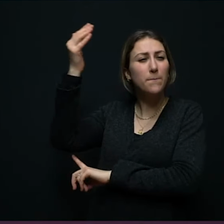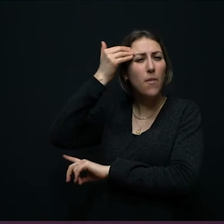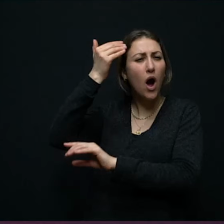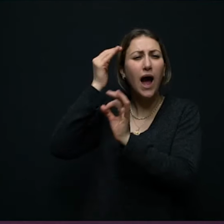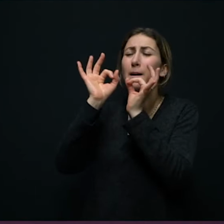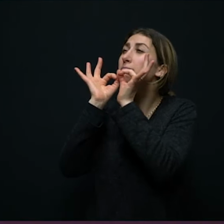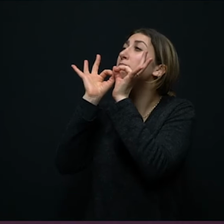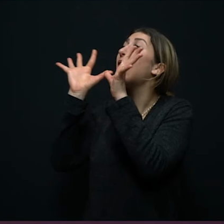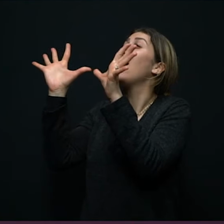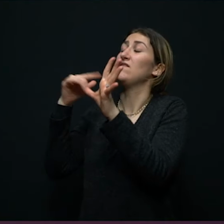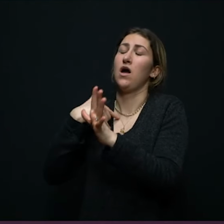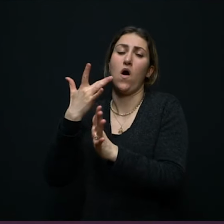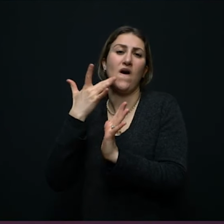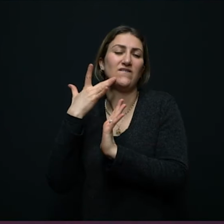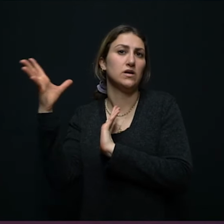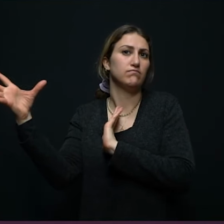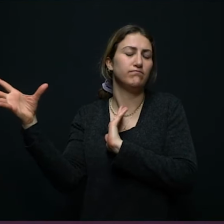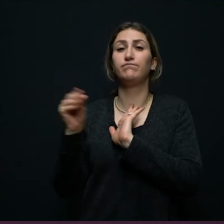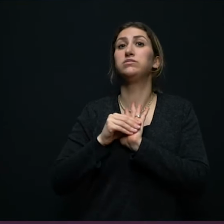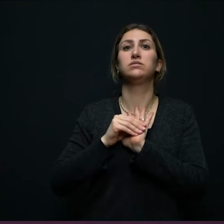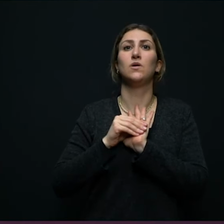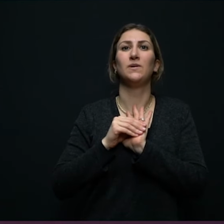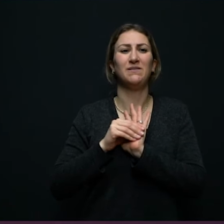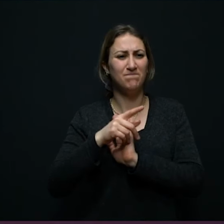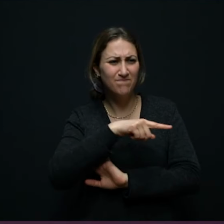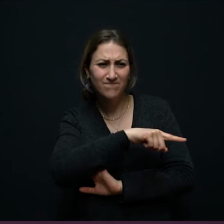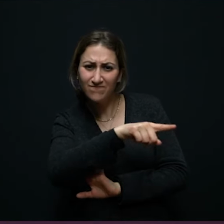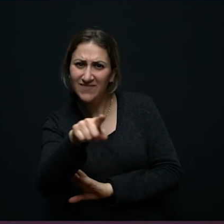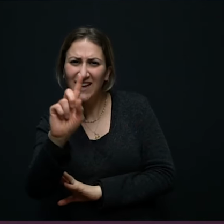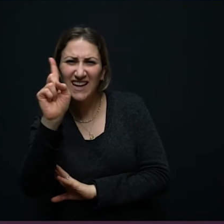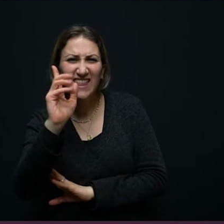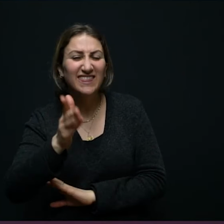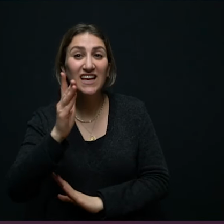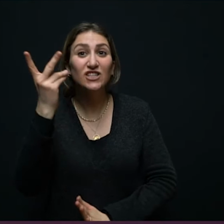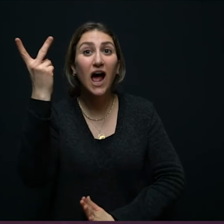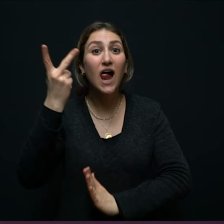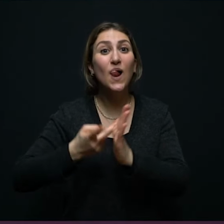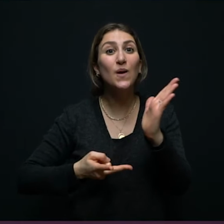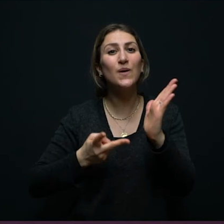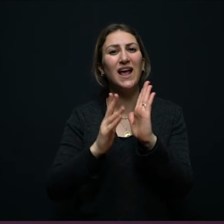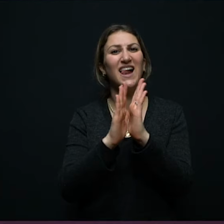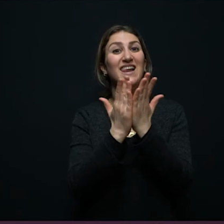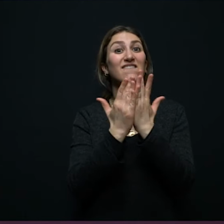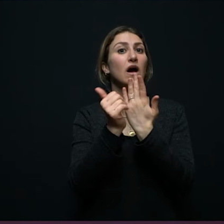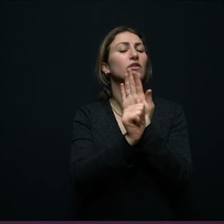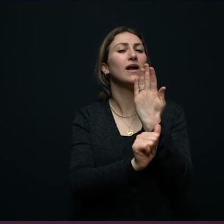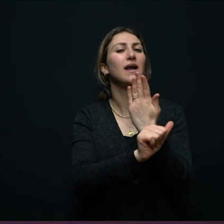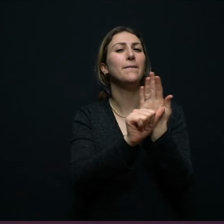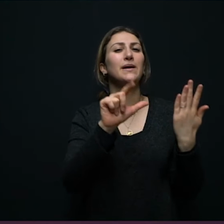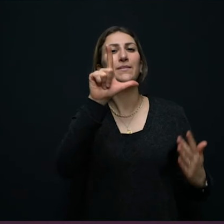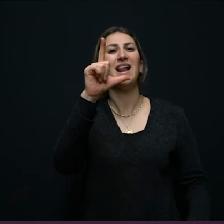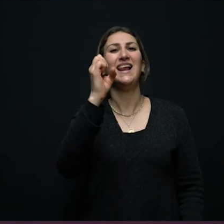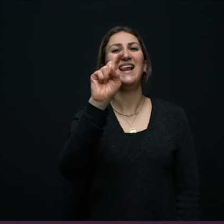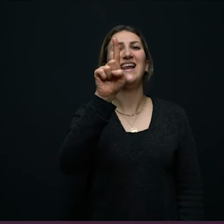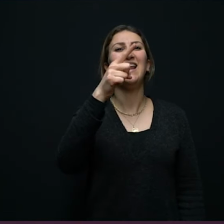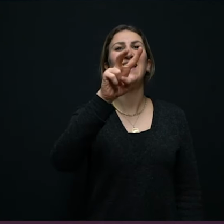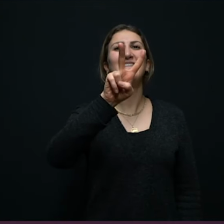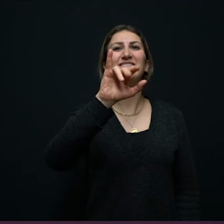est-ce qui a déjà lu le livre du lévitique en entier sans mentir le lévitique en entier